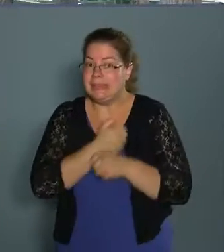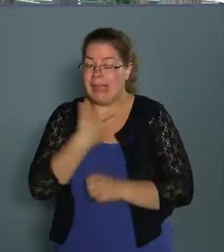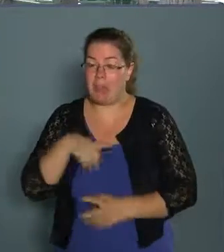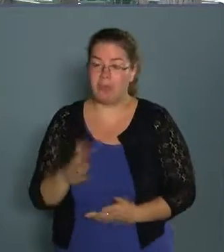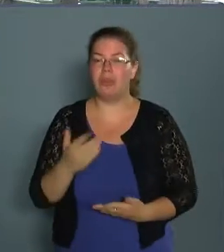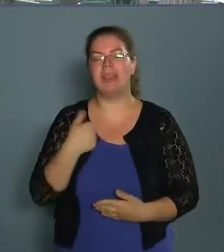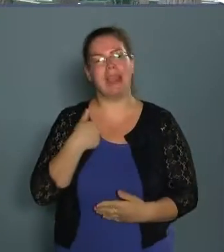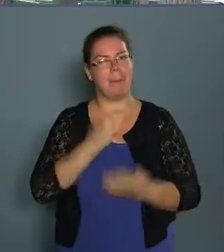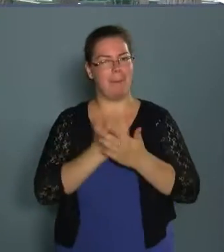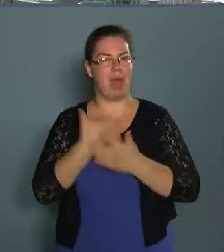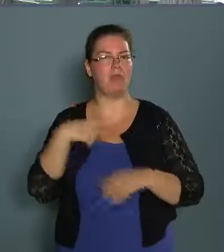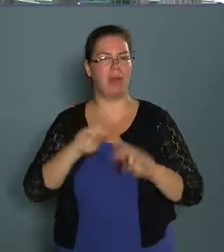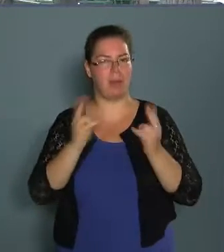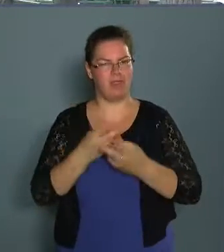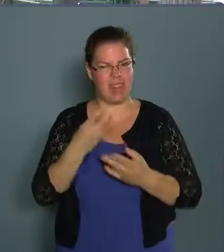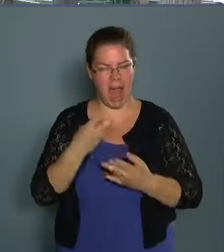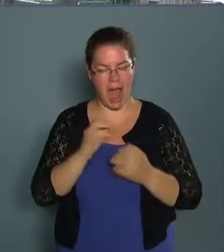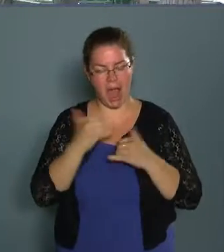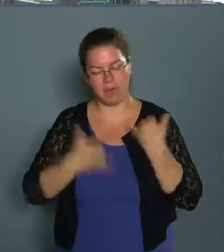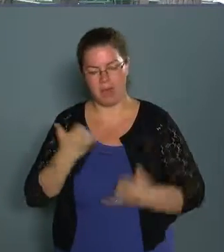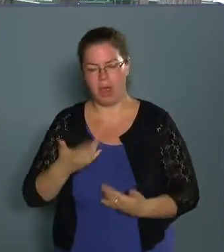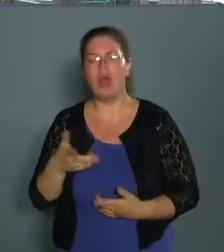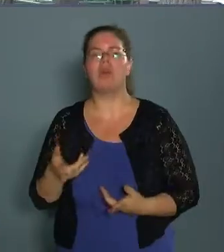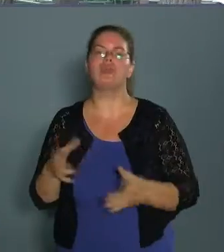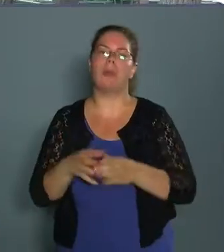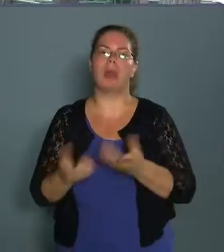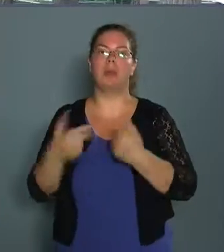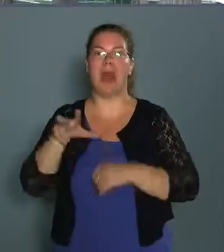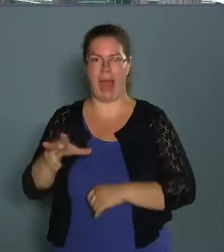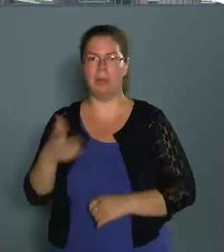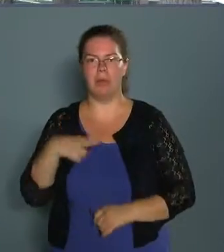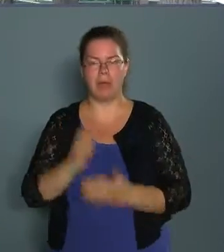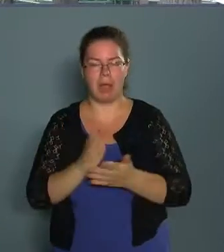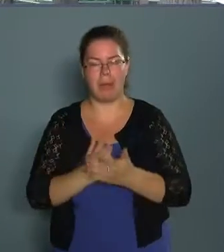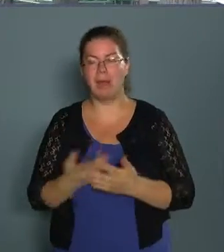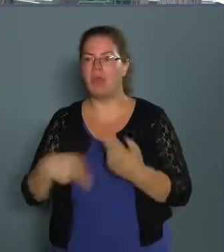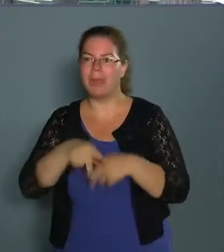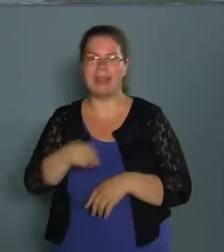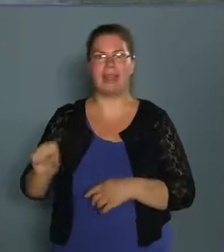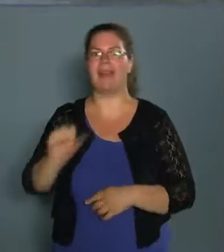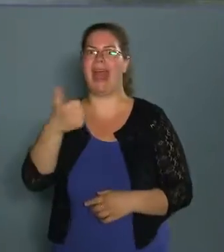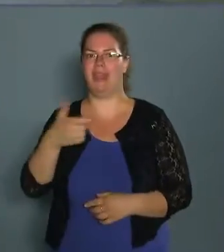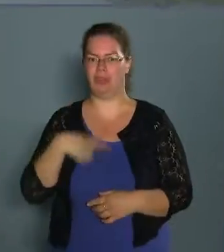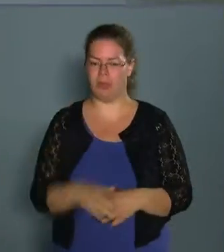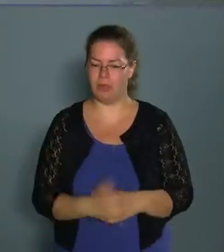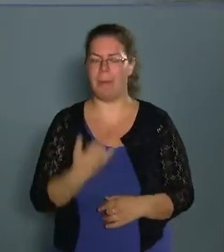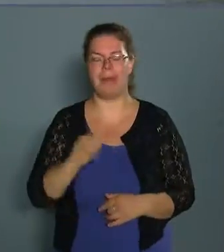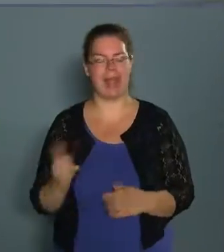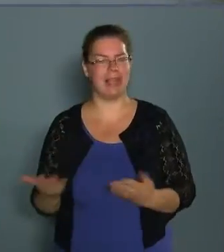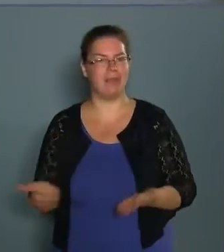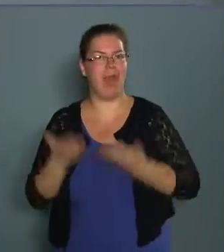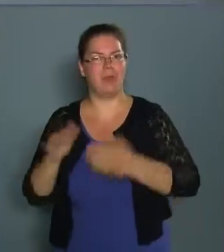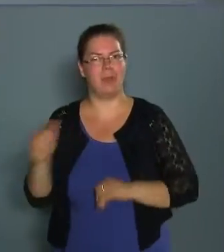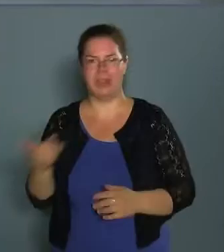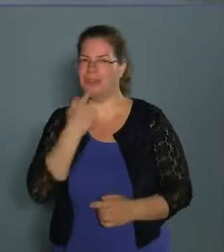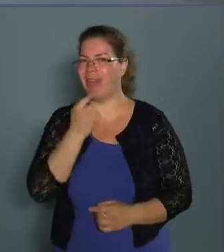izgalmas volt. Én már voltam világversenyen, a csapatból 3-an voltunk már, a többieknek ez volt az első ilyen nagyobb megmérettetés, de mindenkit nagyon feldobott és